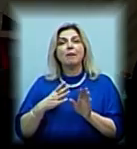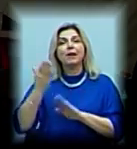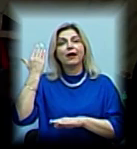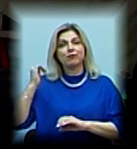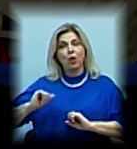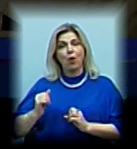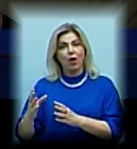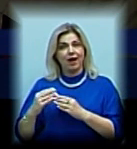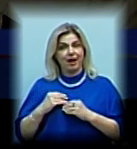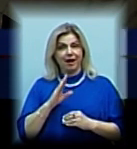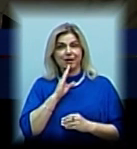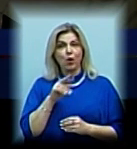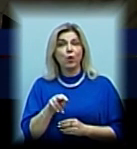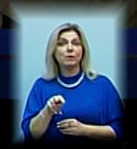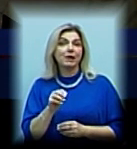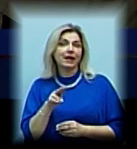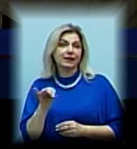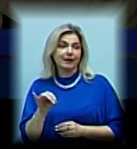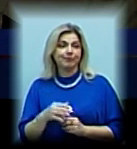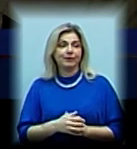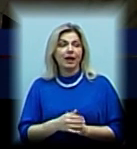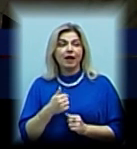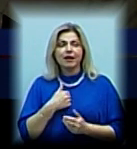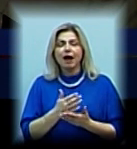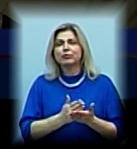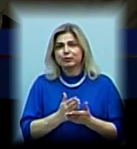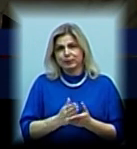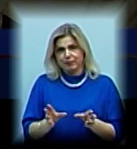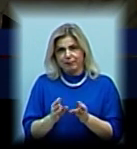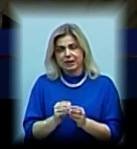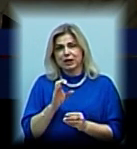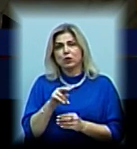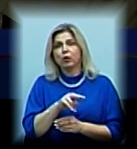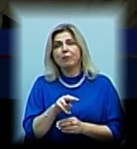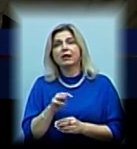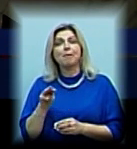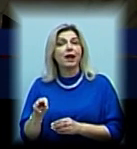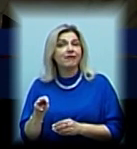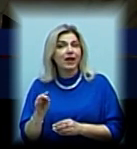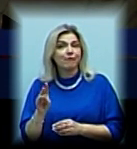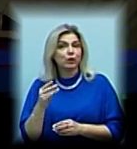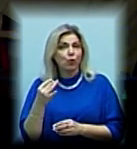Людмили. Я 14 років пропрацював з Людмилою Матвіївною,